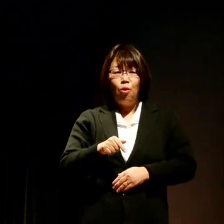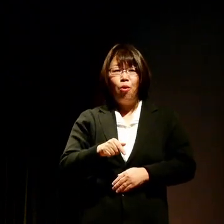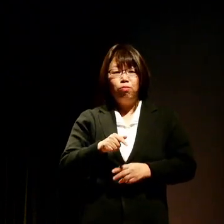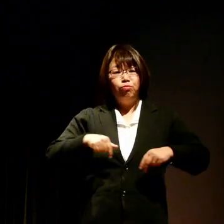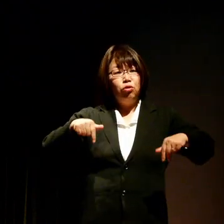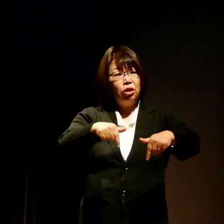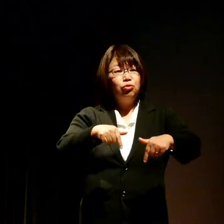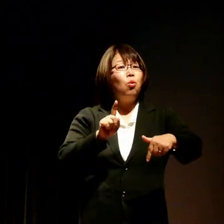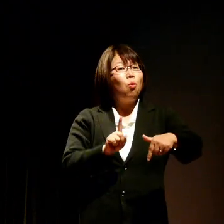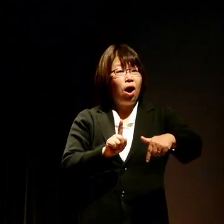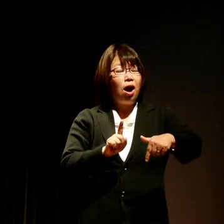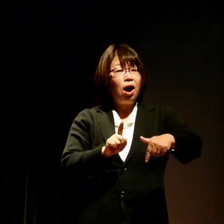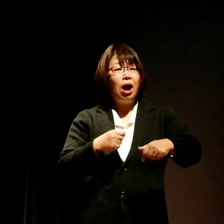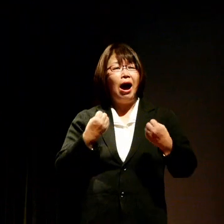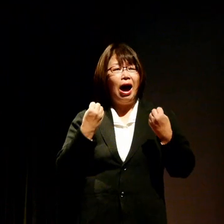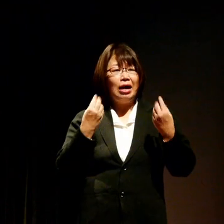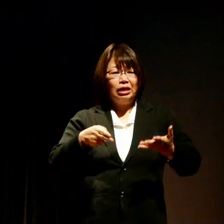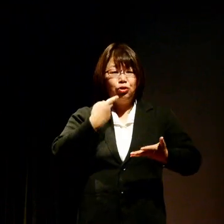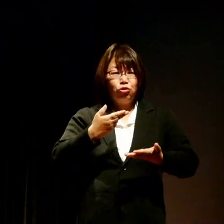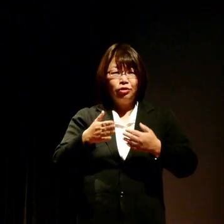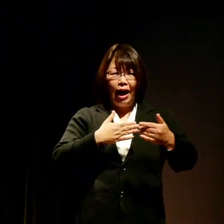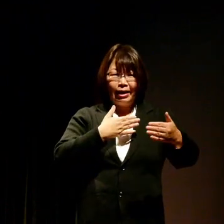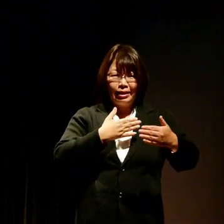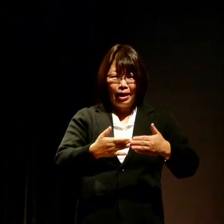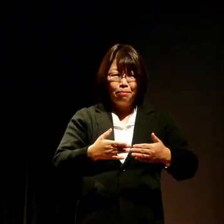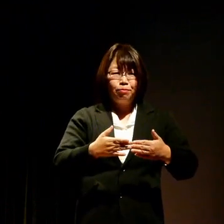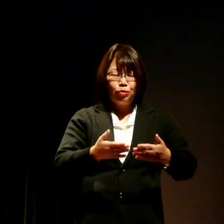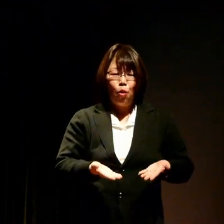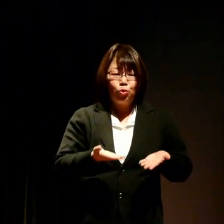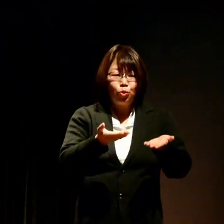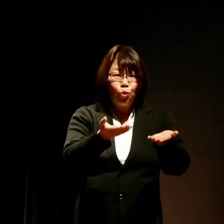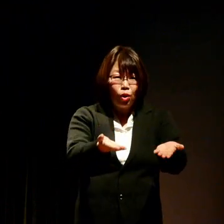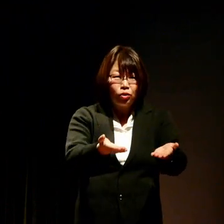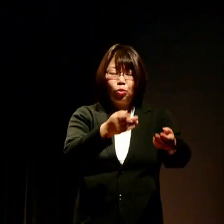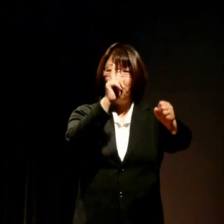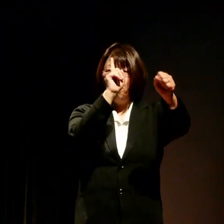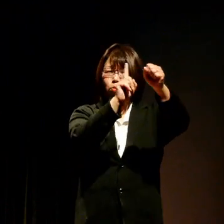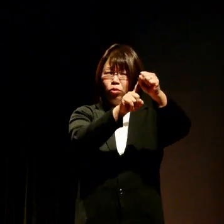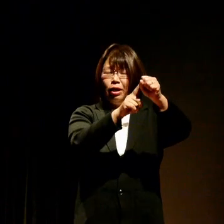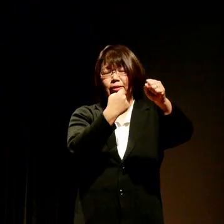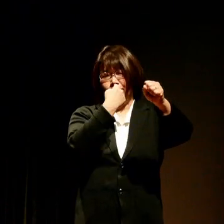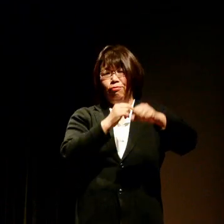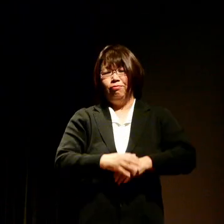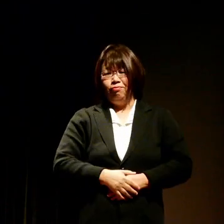クトは、新しい食体験を届けることを目的としております。